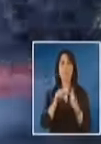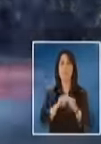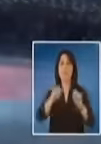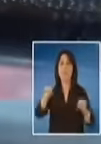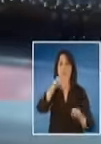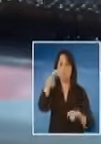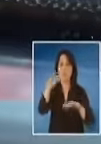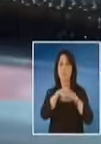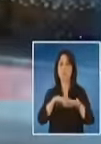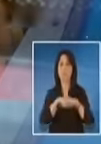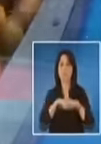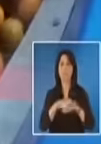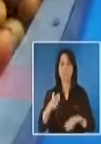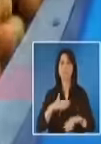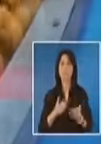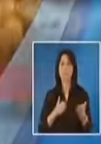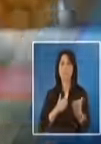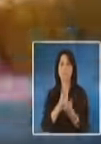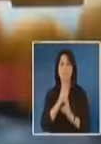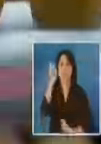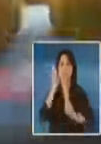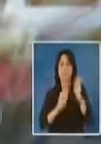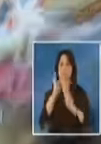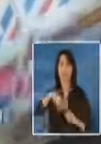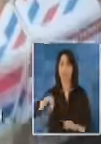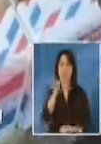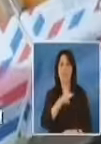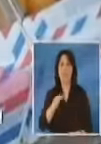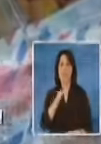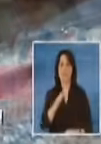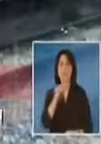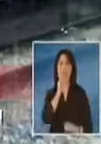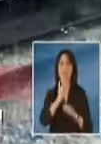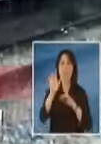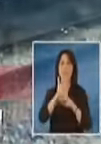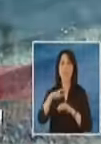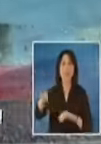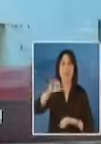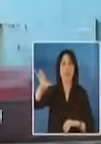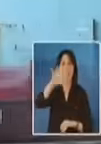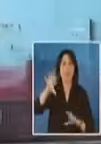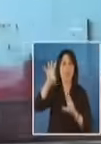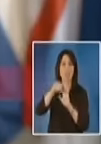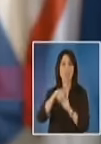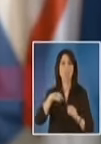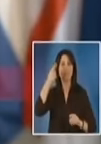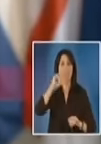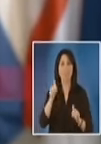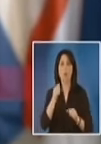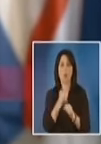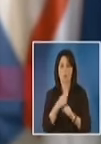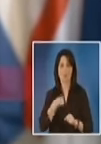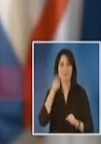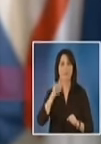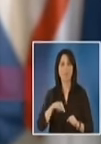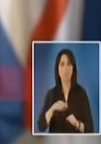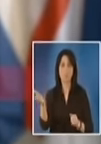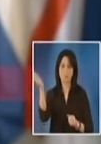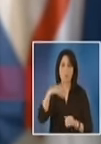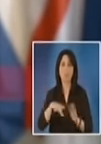სრულფასოვნად გავხსნით რუსულ ბაზარს. ჩვენი მიზანია საწარმო ყველა რაიონში, ექსპორტი ყველა ქვეყანაში. მე ვიცი ეს როგორ